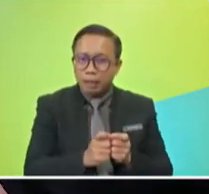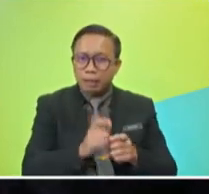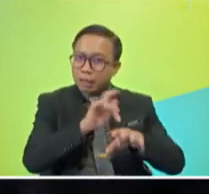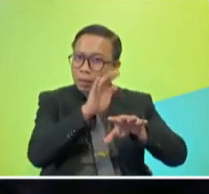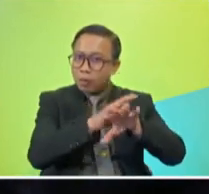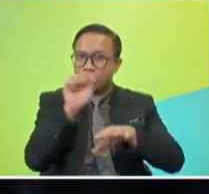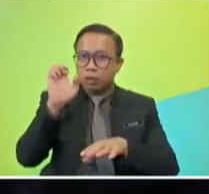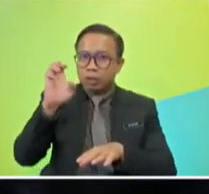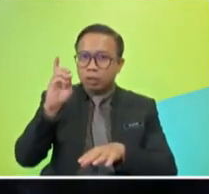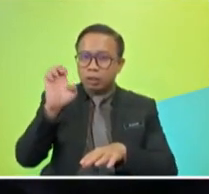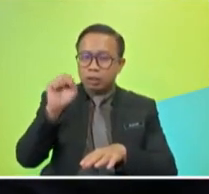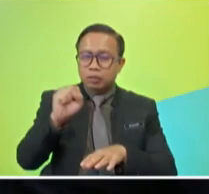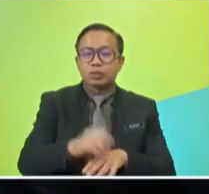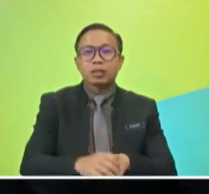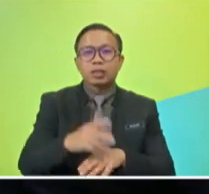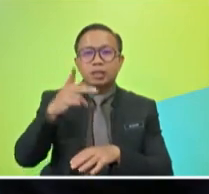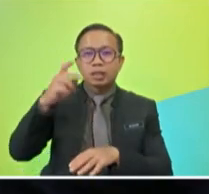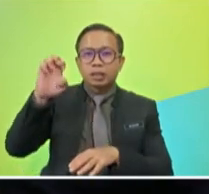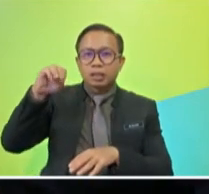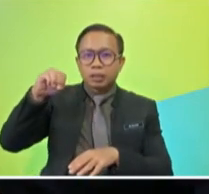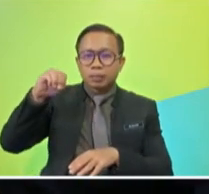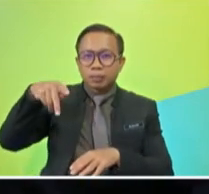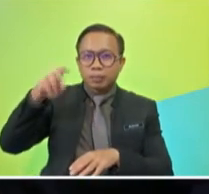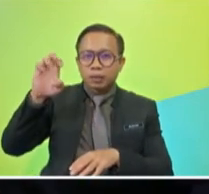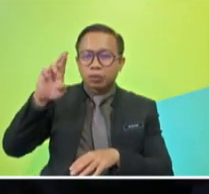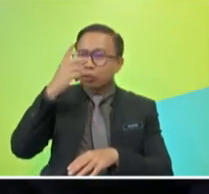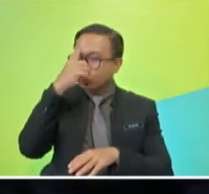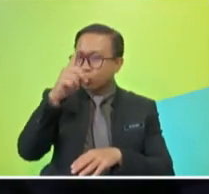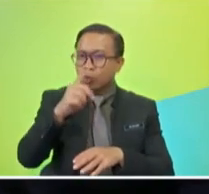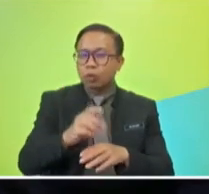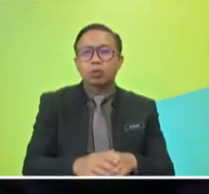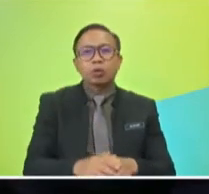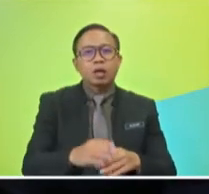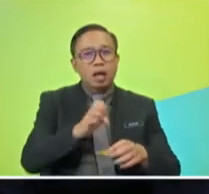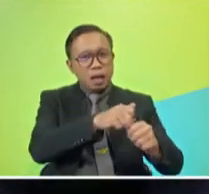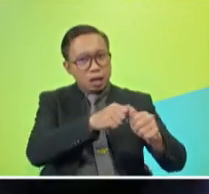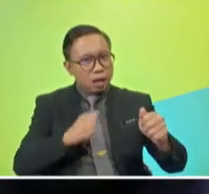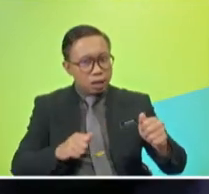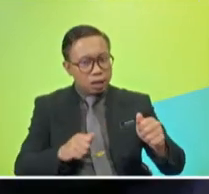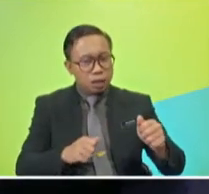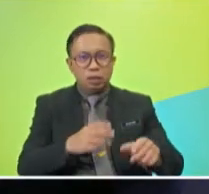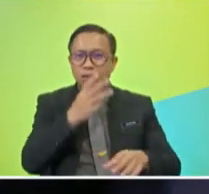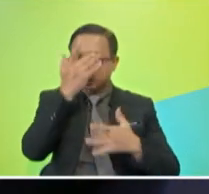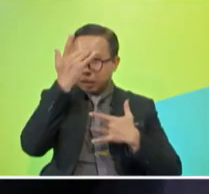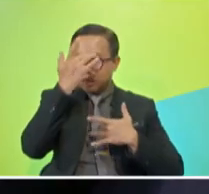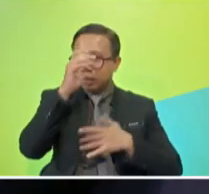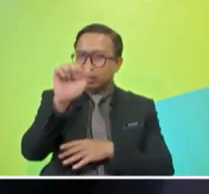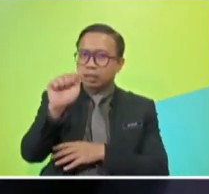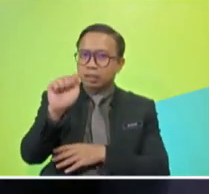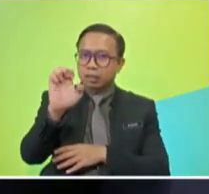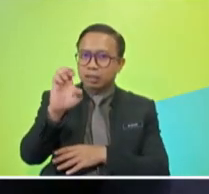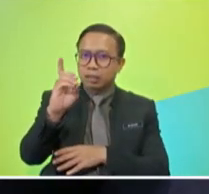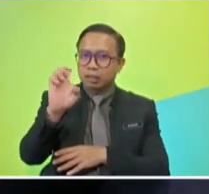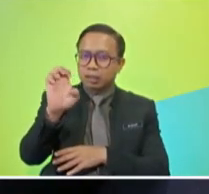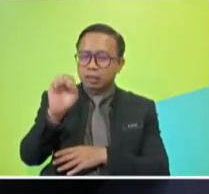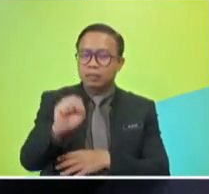edisku camping yang mana untuk kita nih Cikgu mencegah repai terkena wabah edisi Cik gua sebagai money